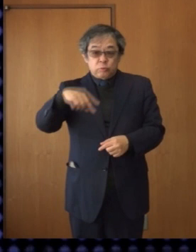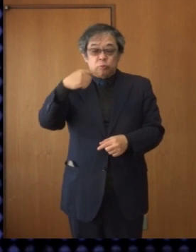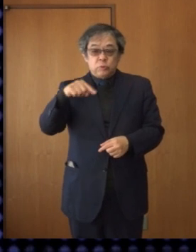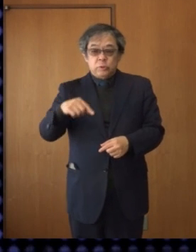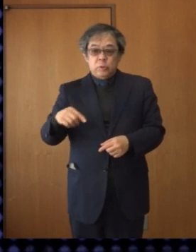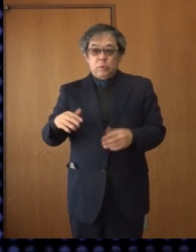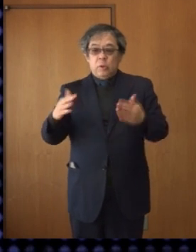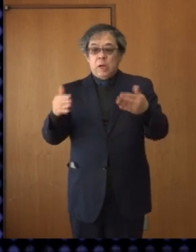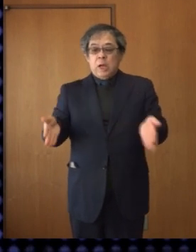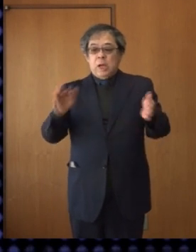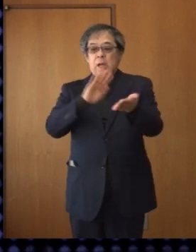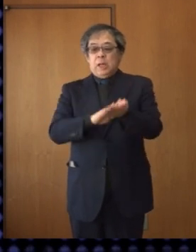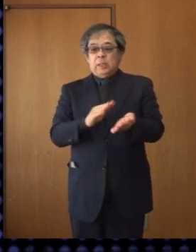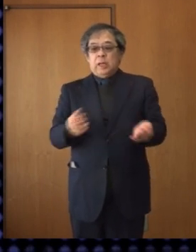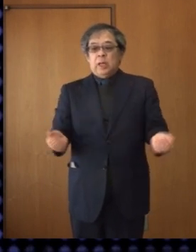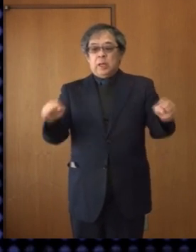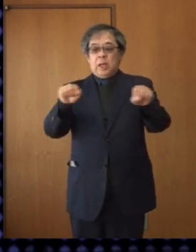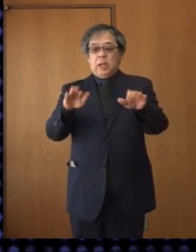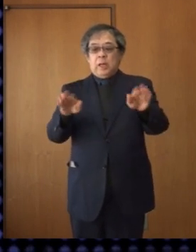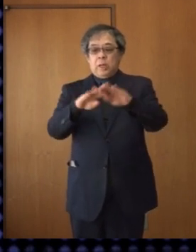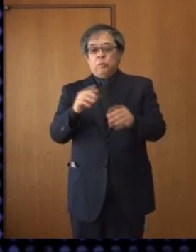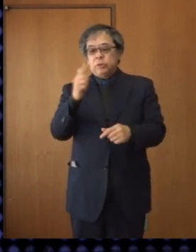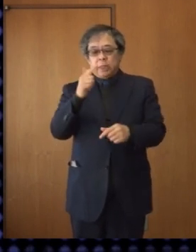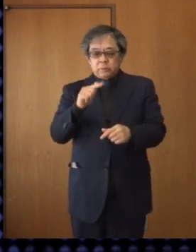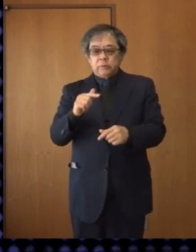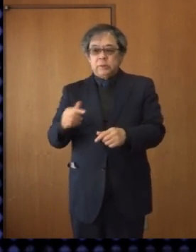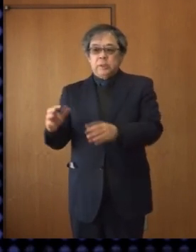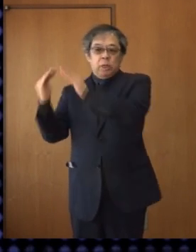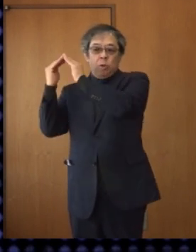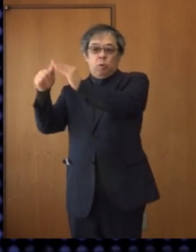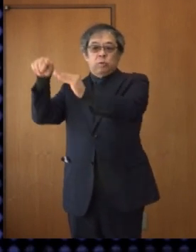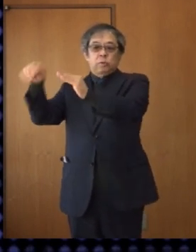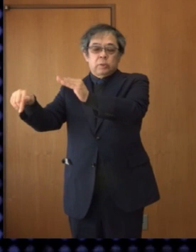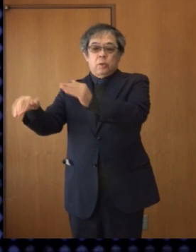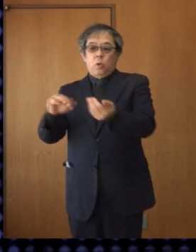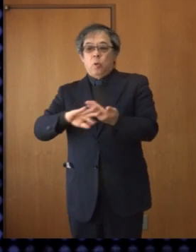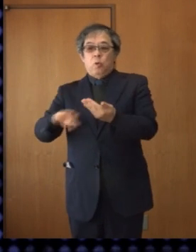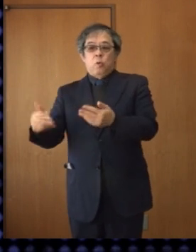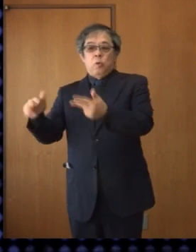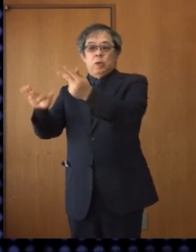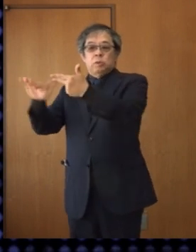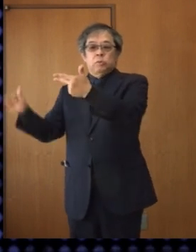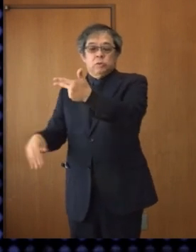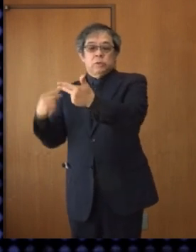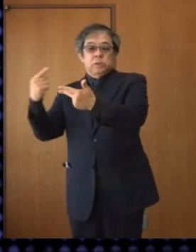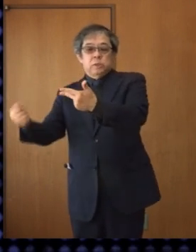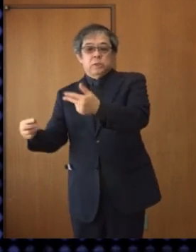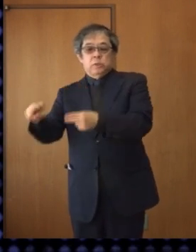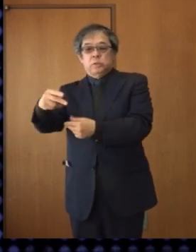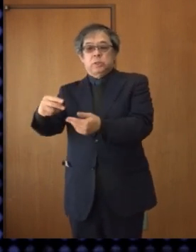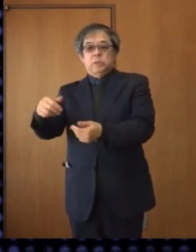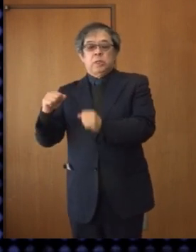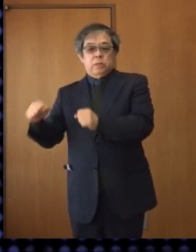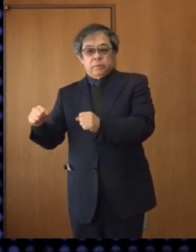聞などで気候危機対策や教員の働き方改革の一環として取り上げられ、注目